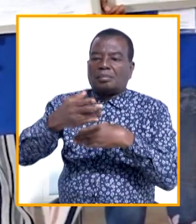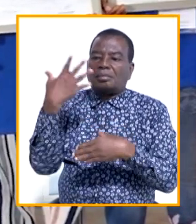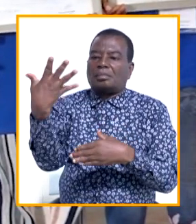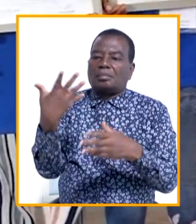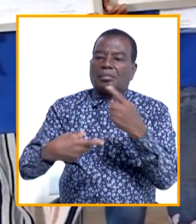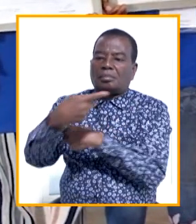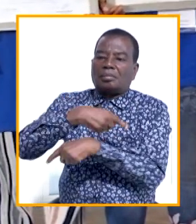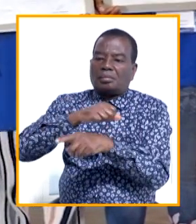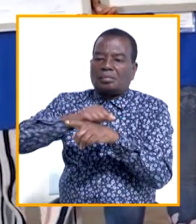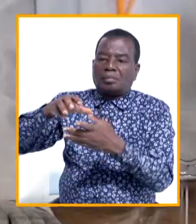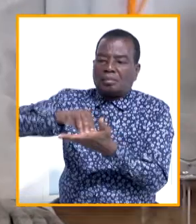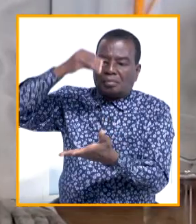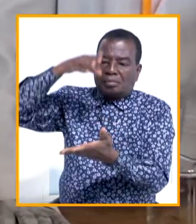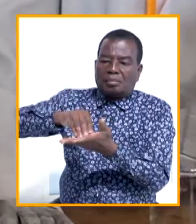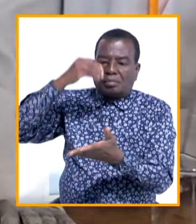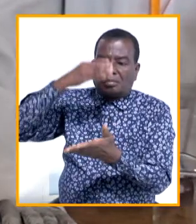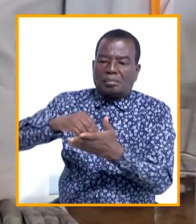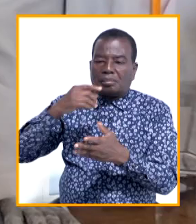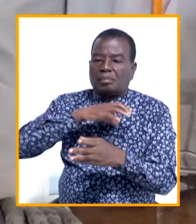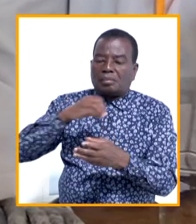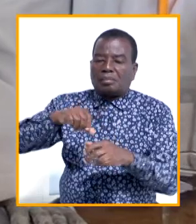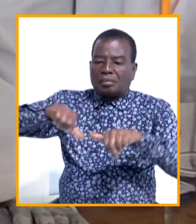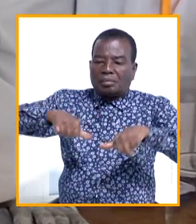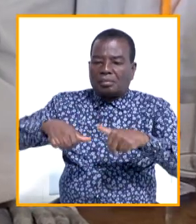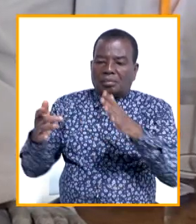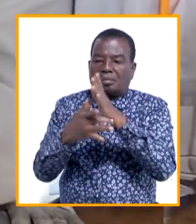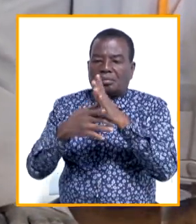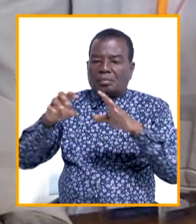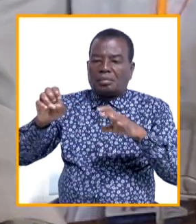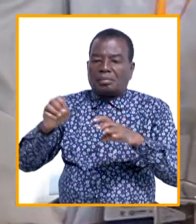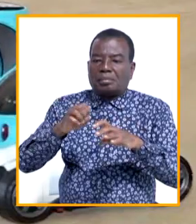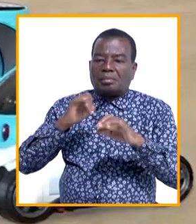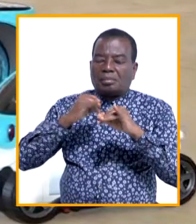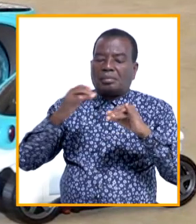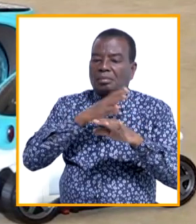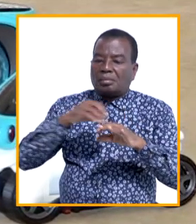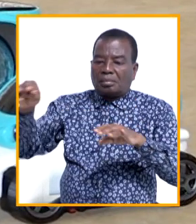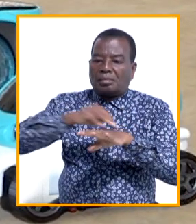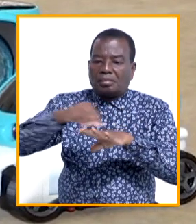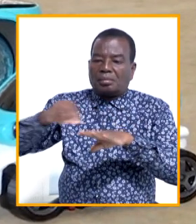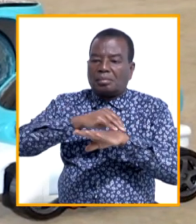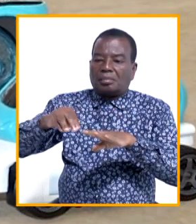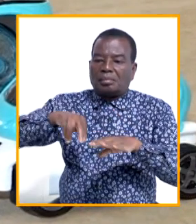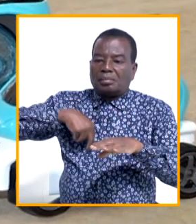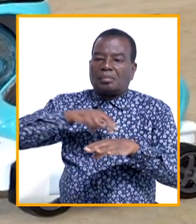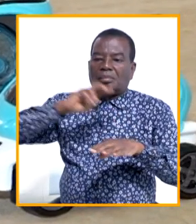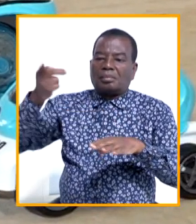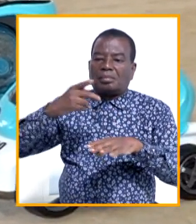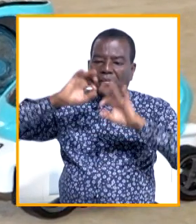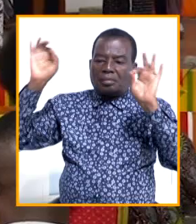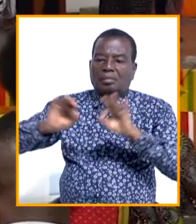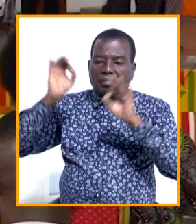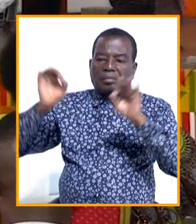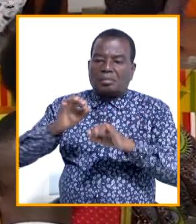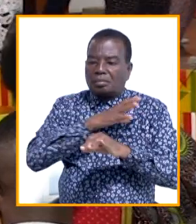d'apprentissage dans les domaines de laastime c'est-à-dire la science la technologie l'ingénieurerie et les mathématiques nous sommes à la première édition